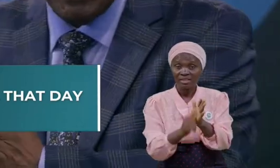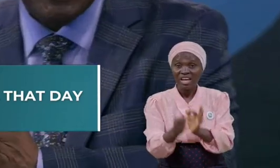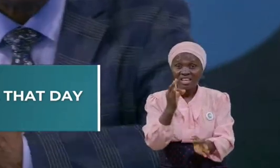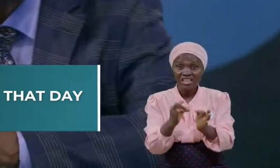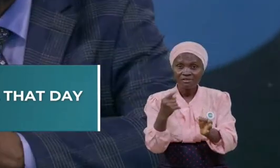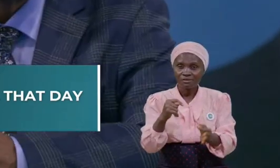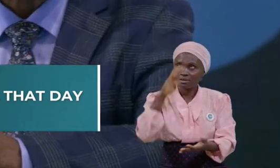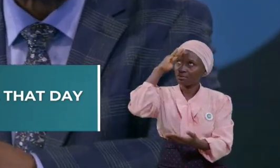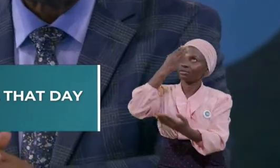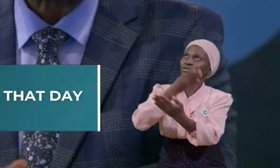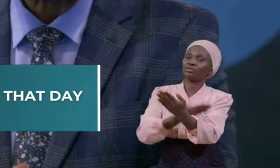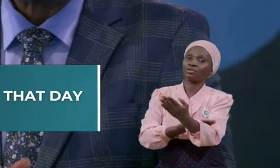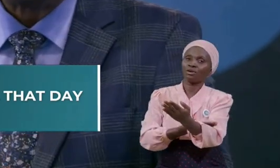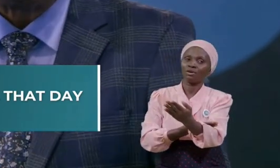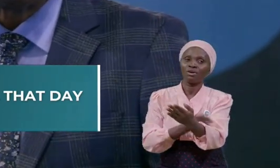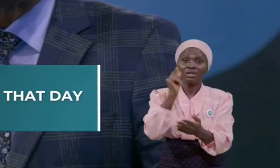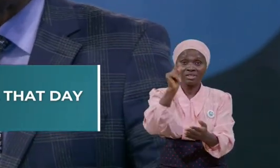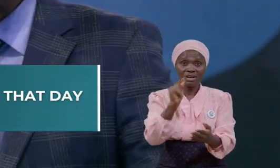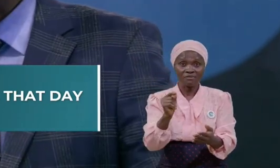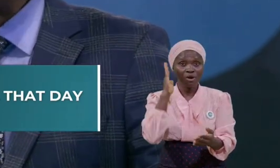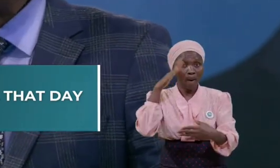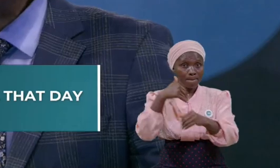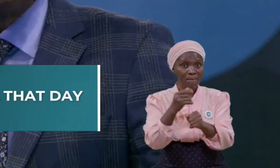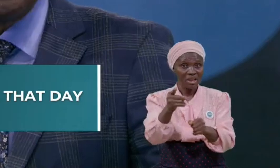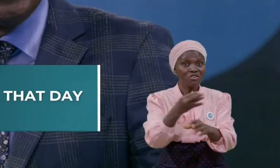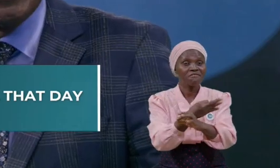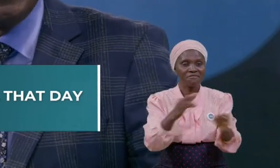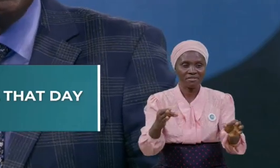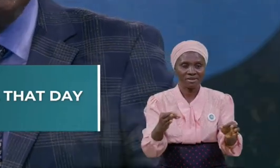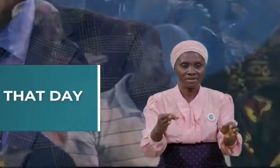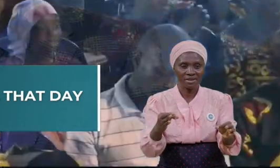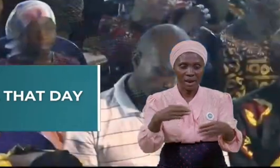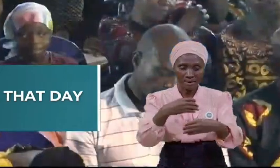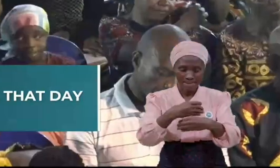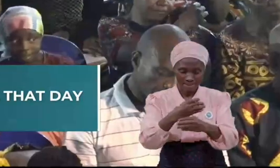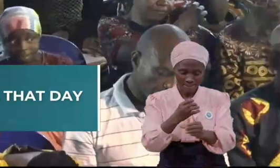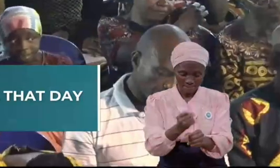vous affranchit, ce soir, vous affranchit.